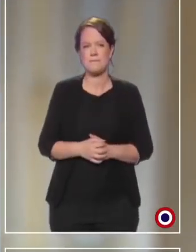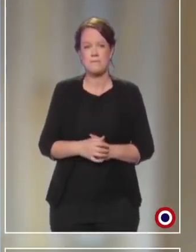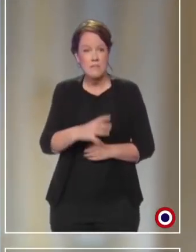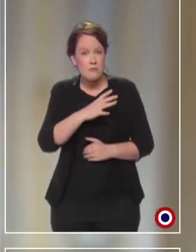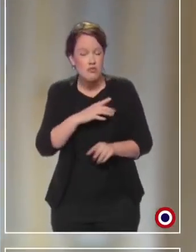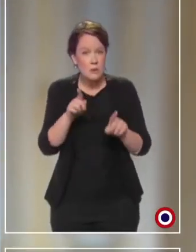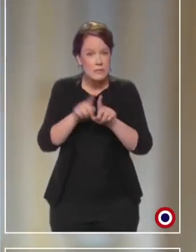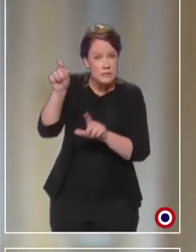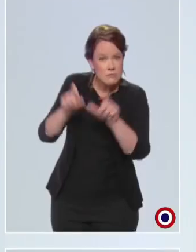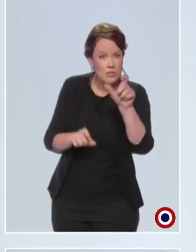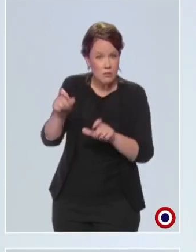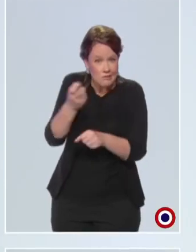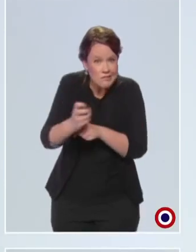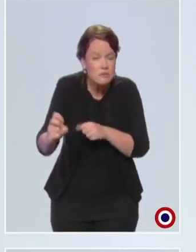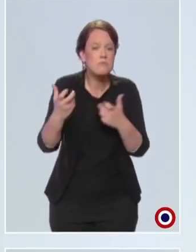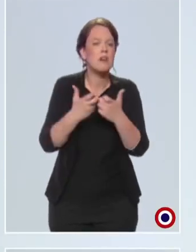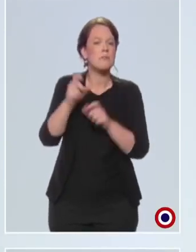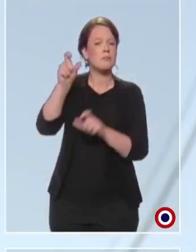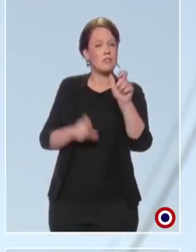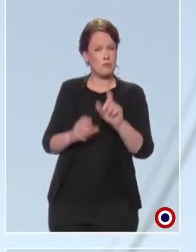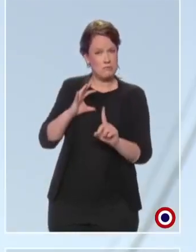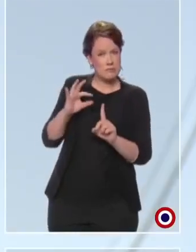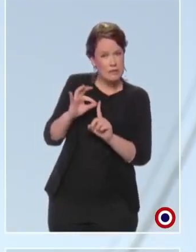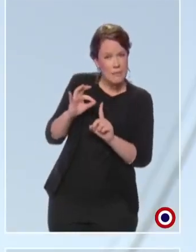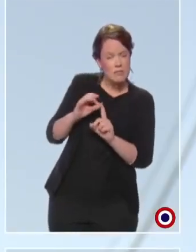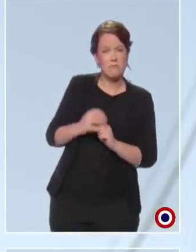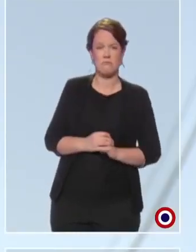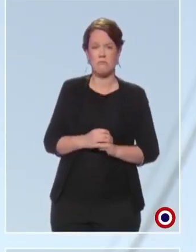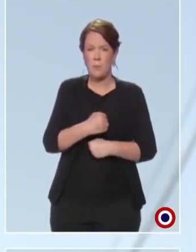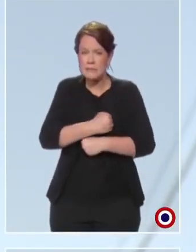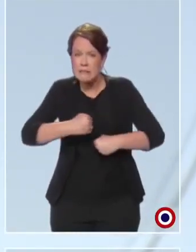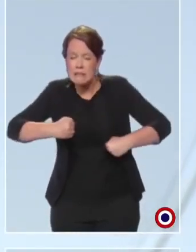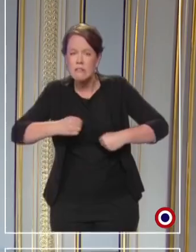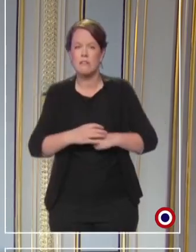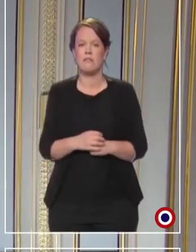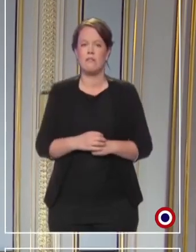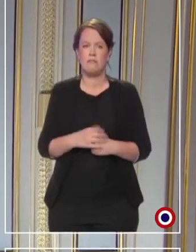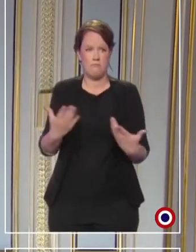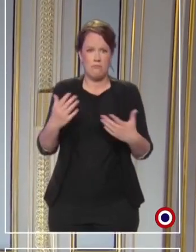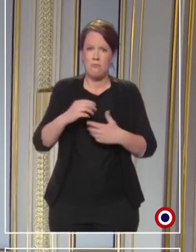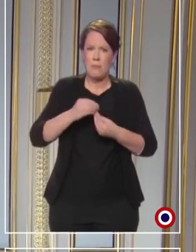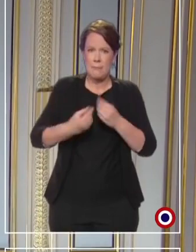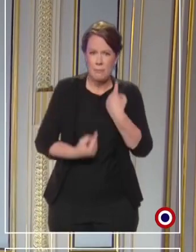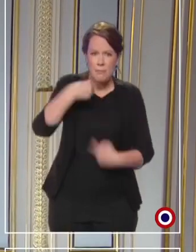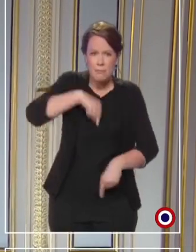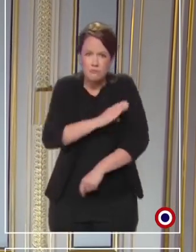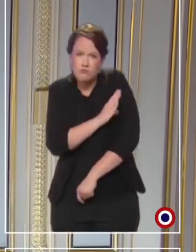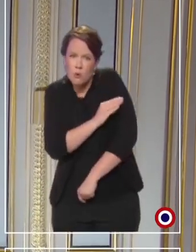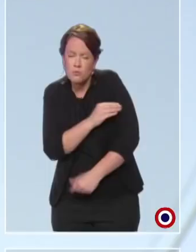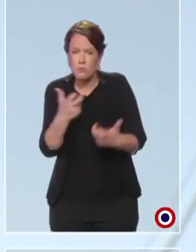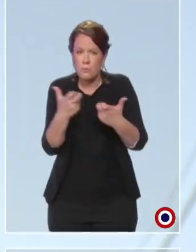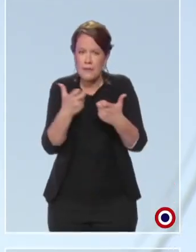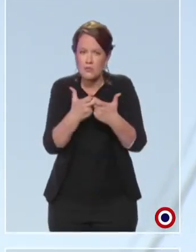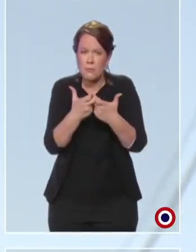pathologies un diabète de l'hypertension de l'obésité mais on peut aussi ne rien avoir de tout cela et et en